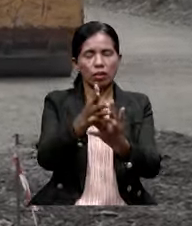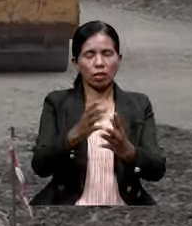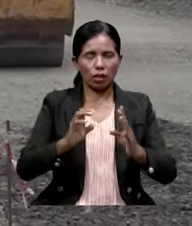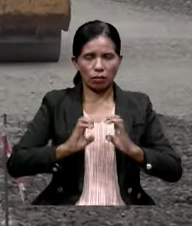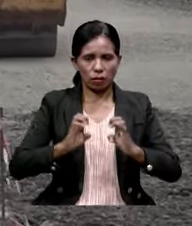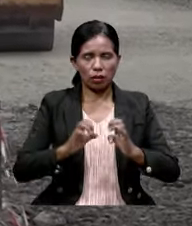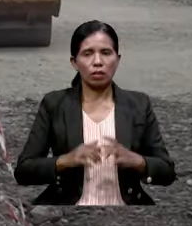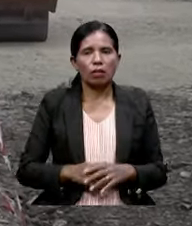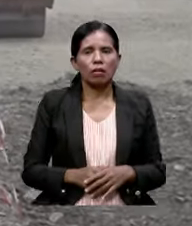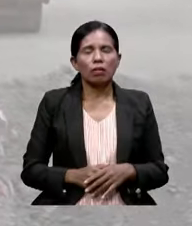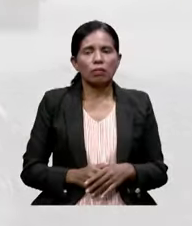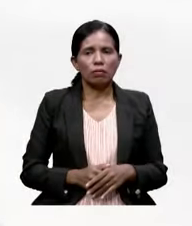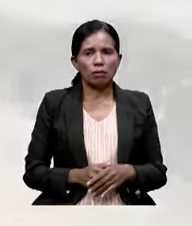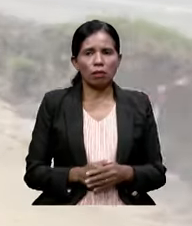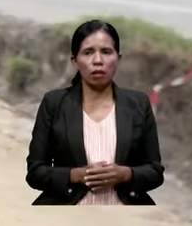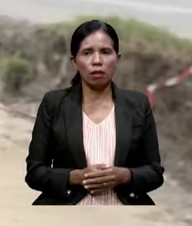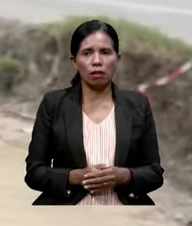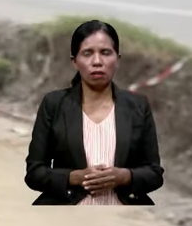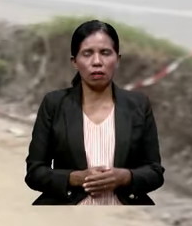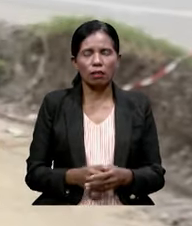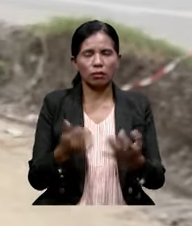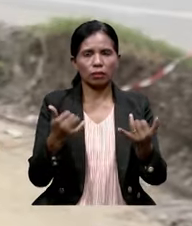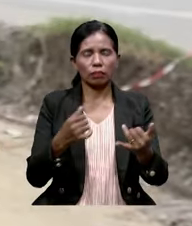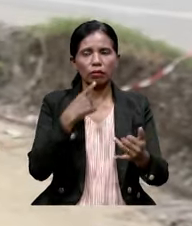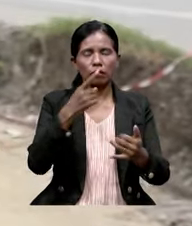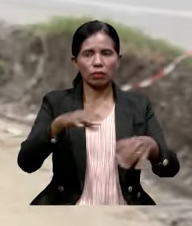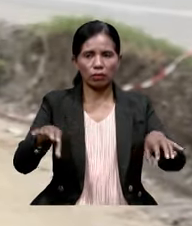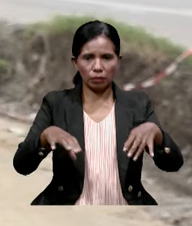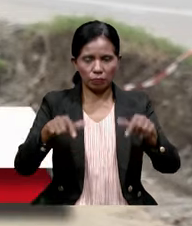emergencia. Agora atu explicar itu kan bahas servisu ne,